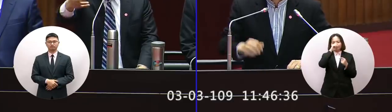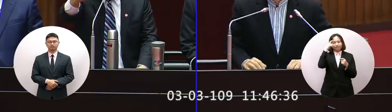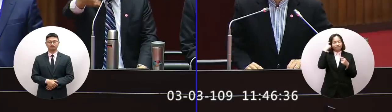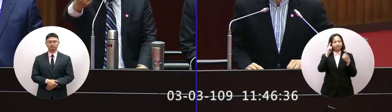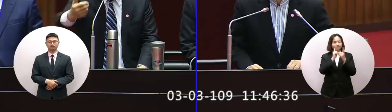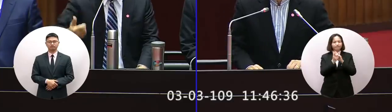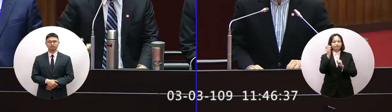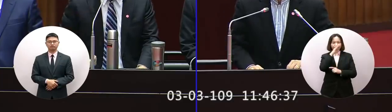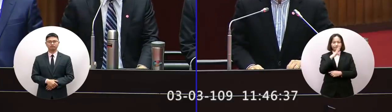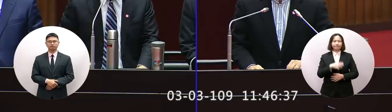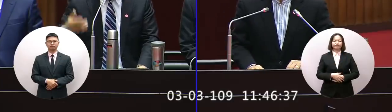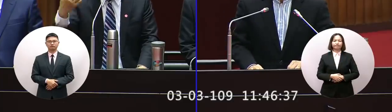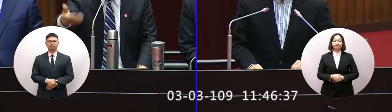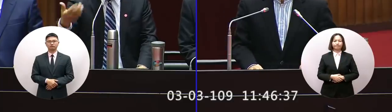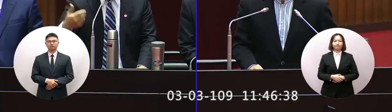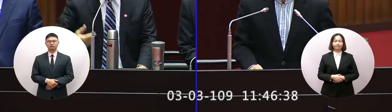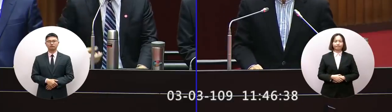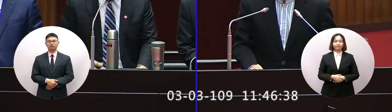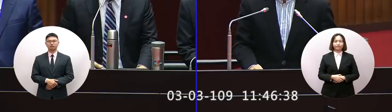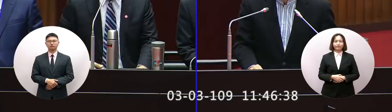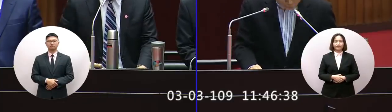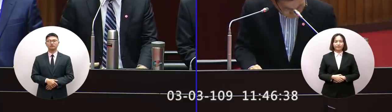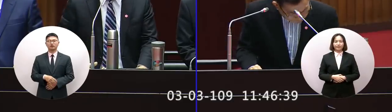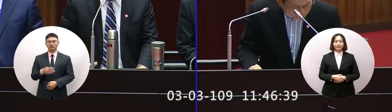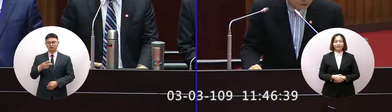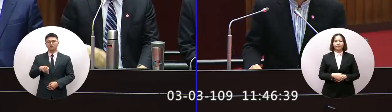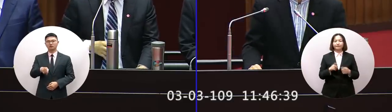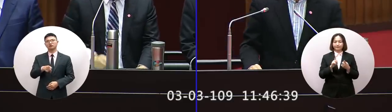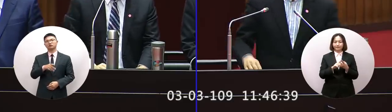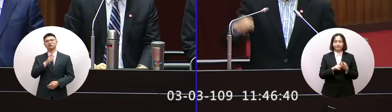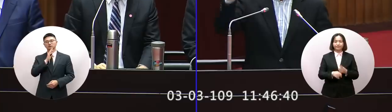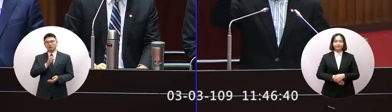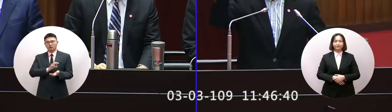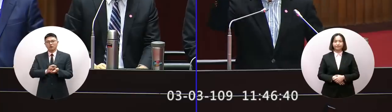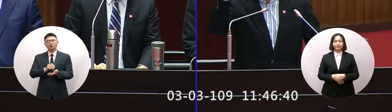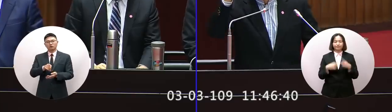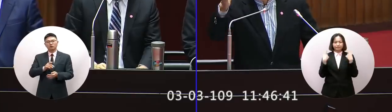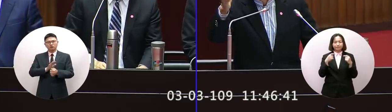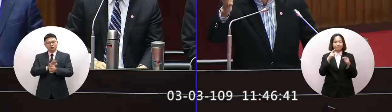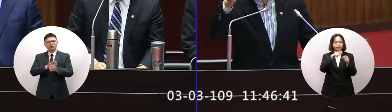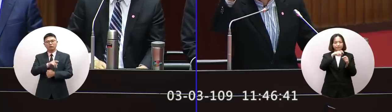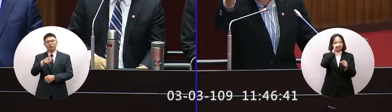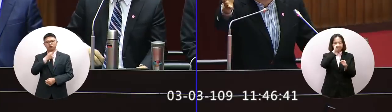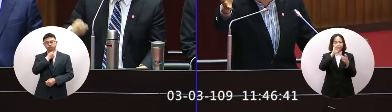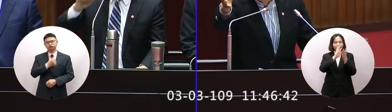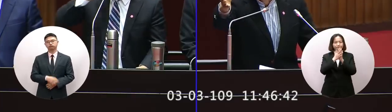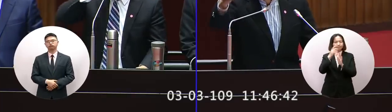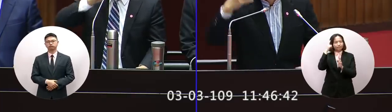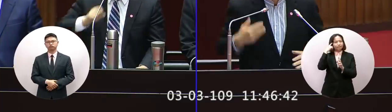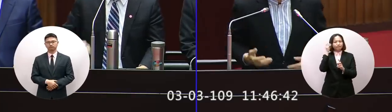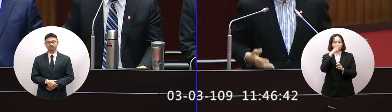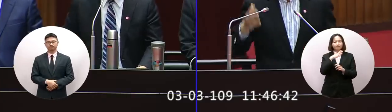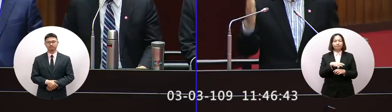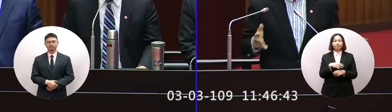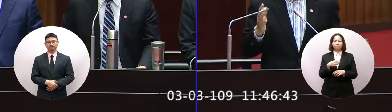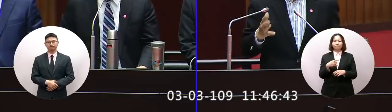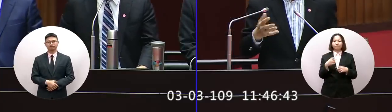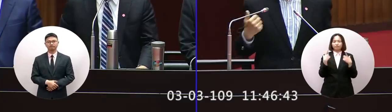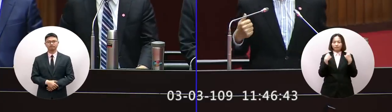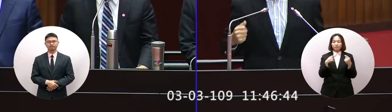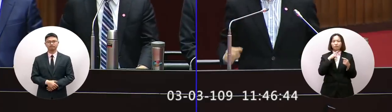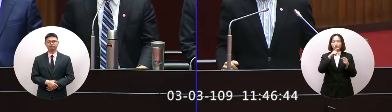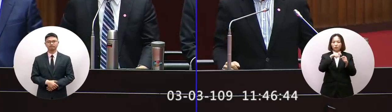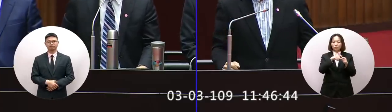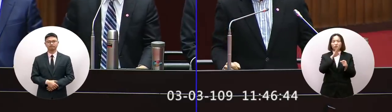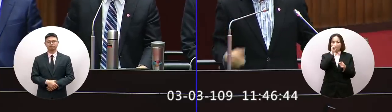賣魚啦價錢比較貴比較賣人類對對好魚變賣魚你說是這樣我還會想說好